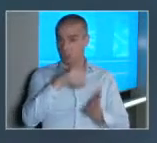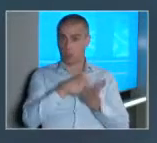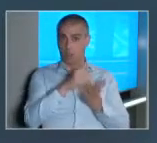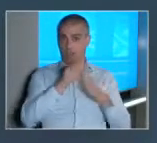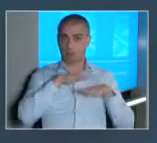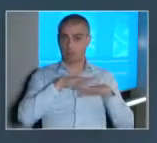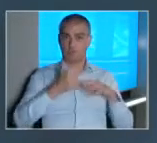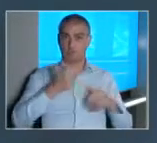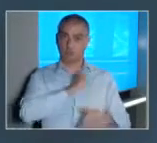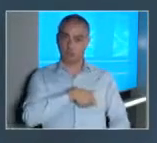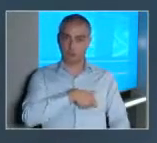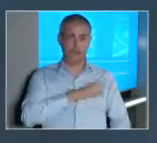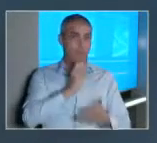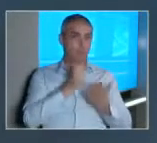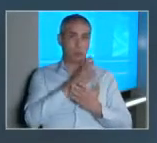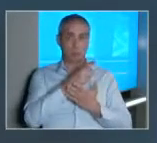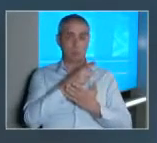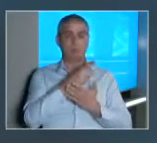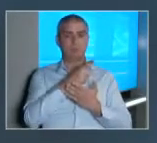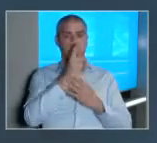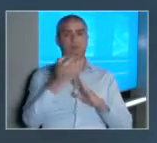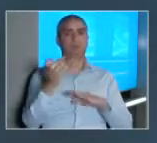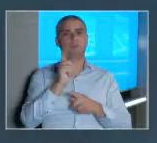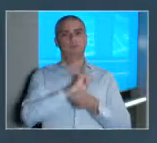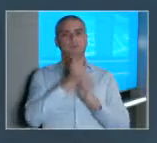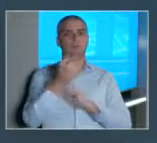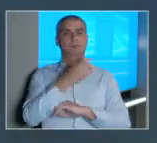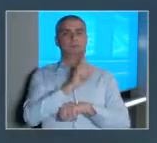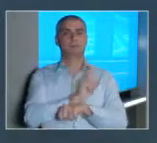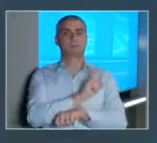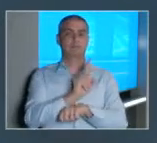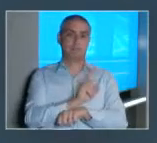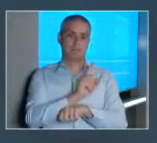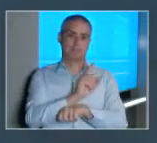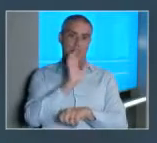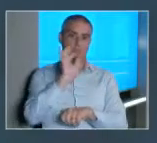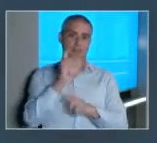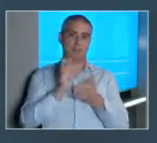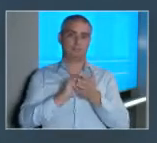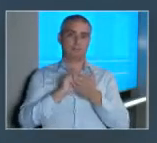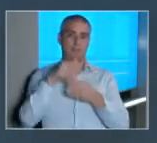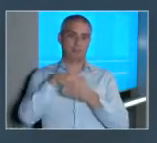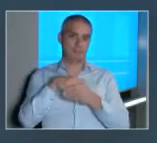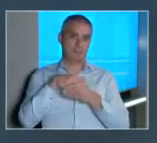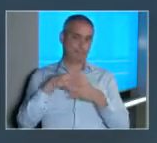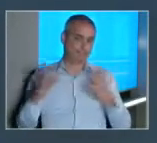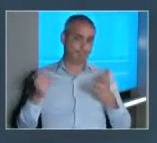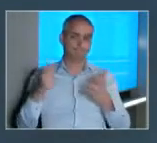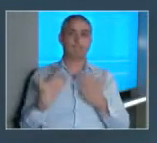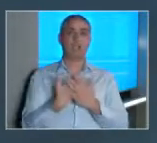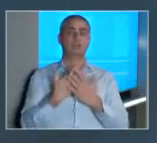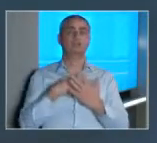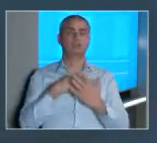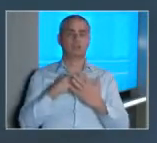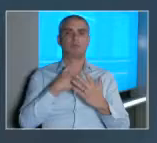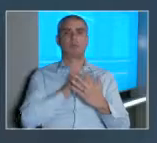להמשיך בתפקידו. אם יודח, ימונה במקומו ראש מועצה מטעם משרד הפנים. אלו הכותרות שלנו,